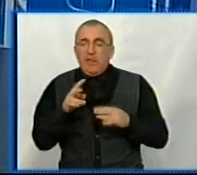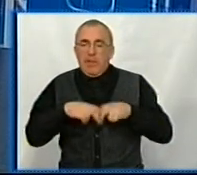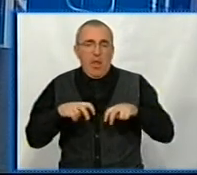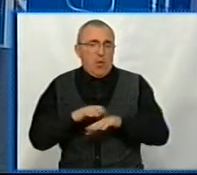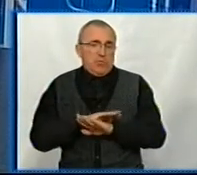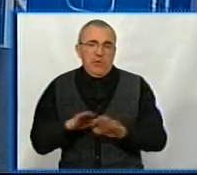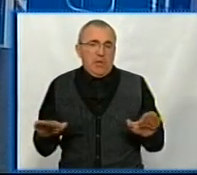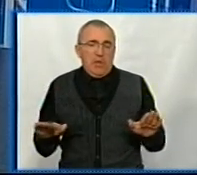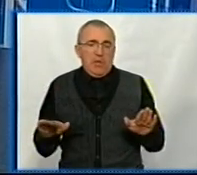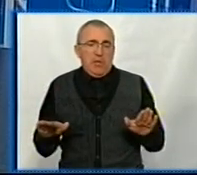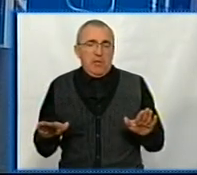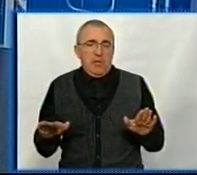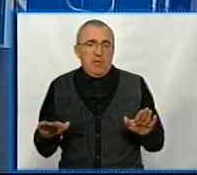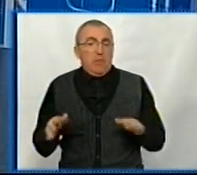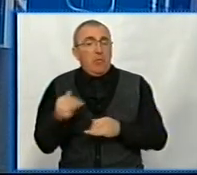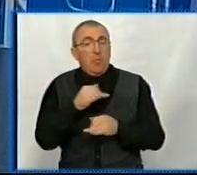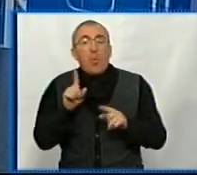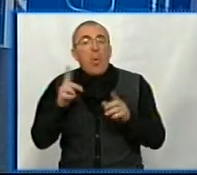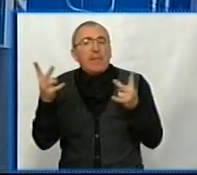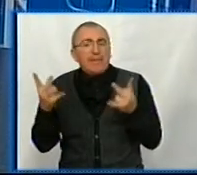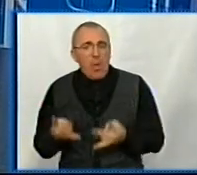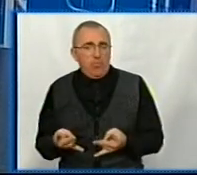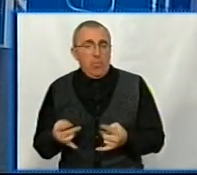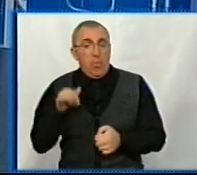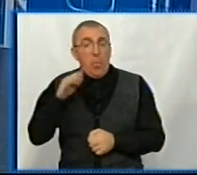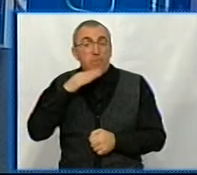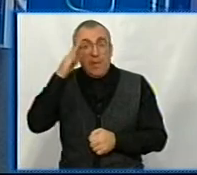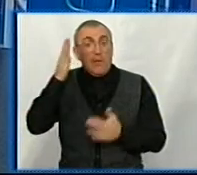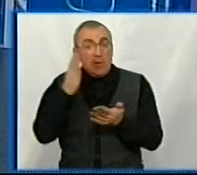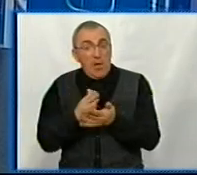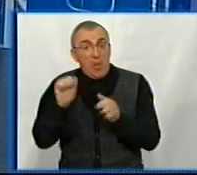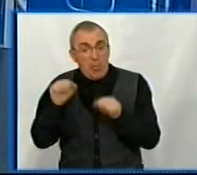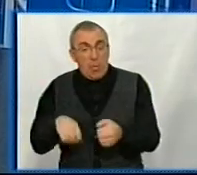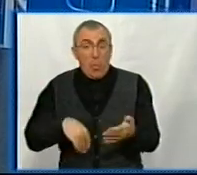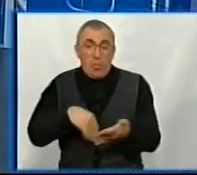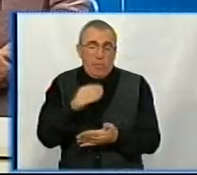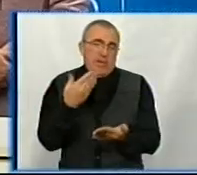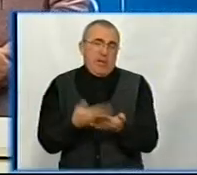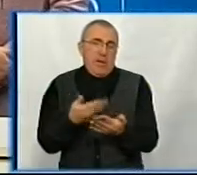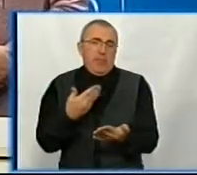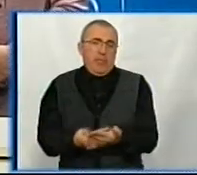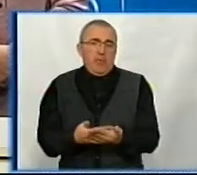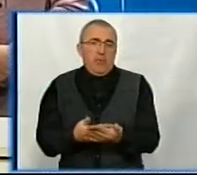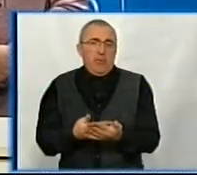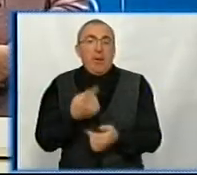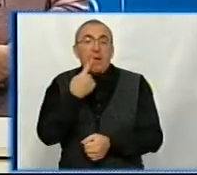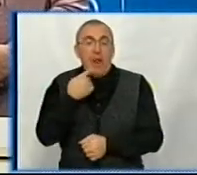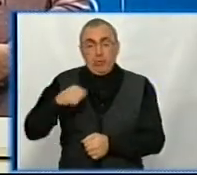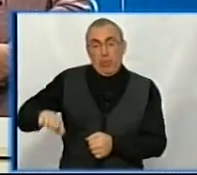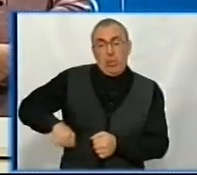розглядаємо. Не розглядаємо, так. Ми говоримо за необхідне. Якщо да. у батьків є можливість купувати, наприклад, красну